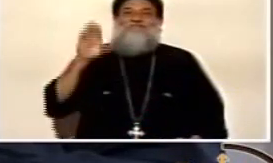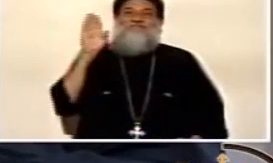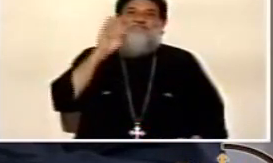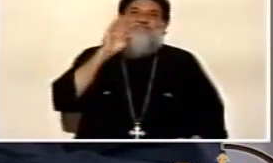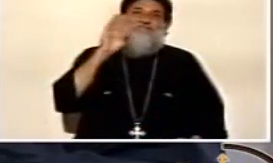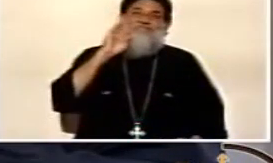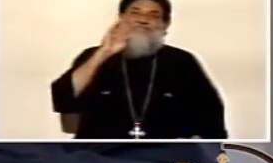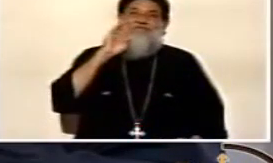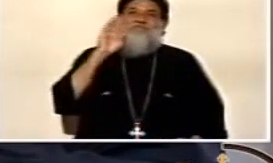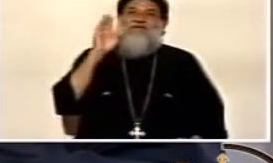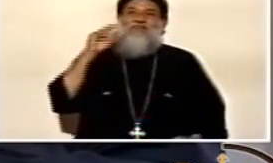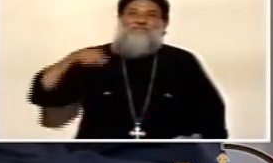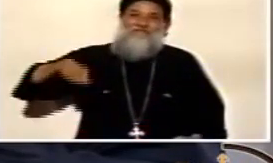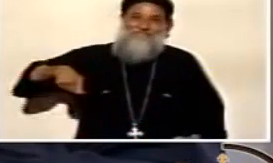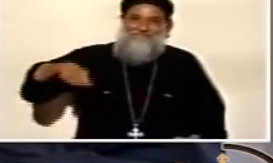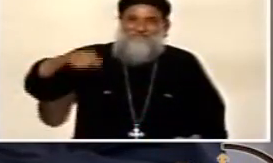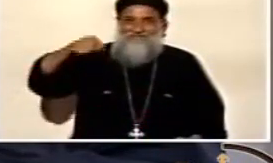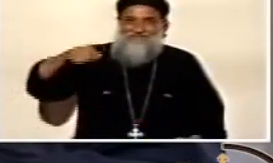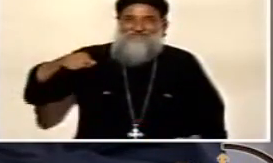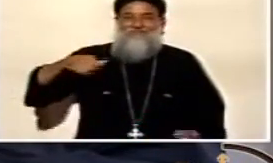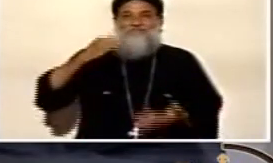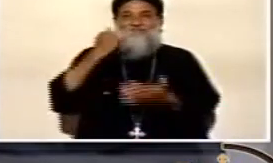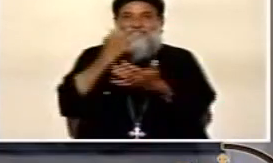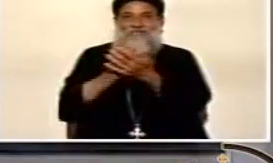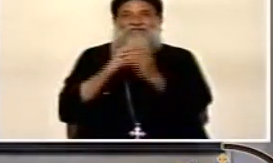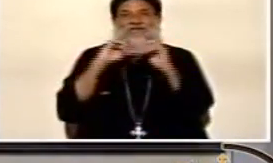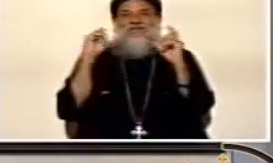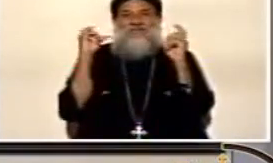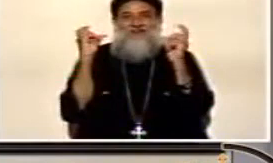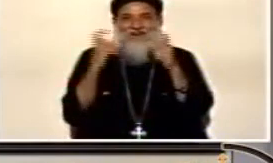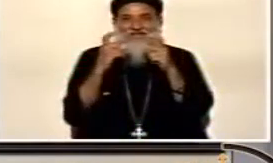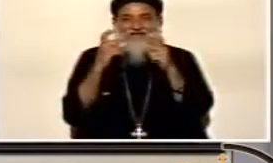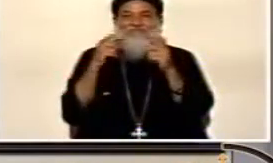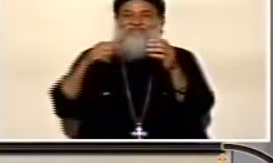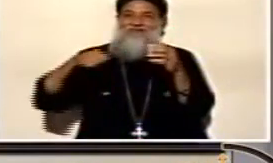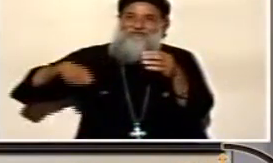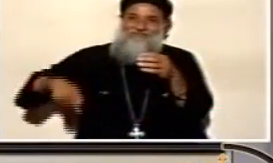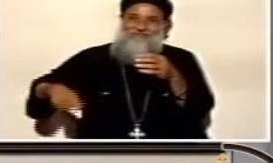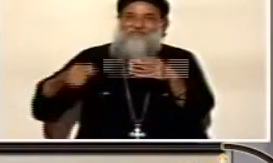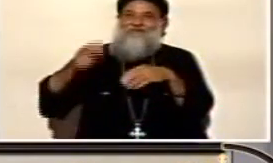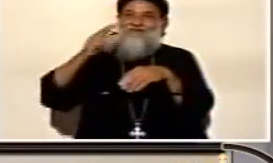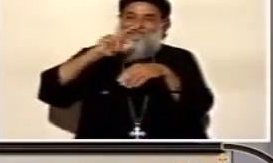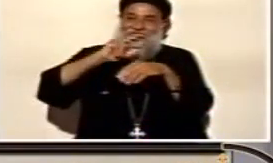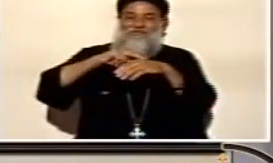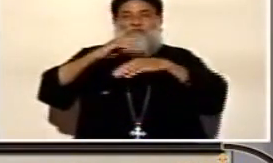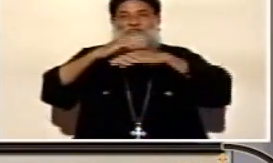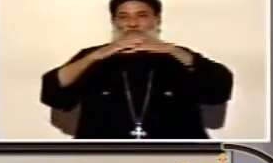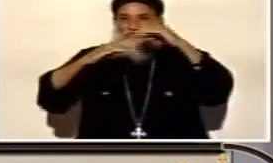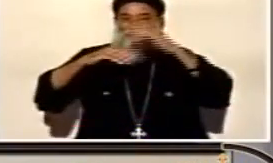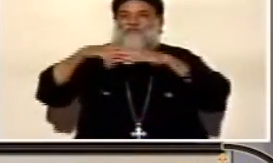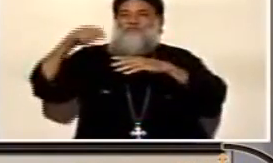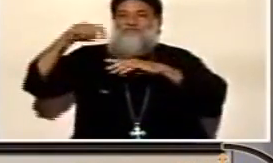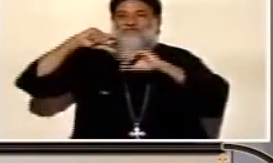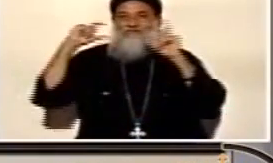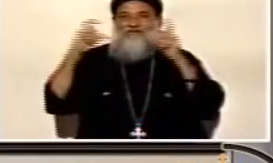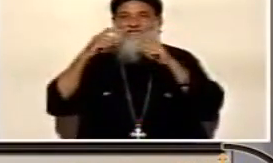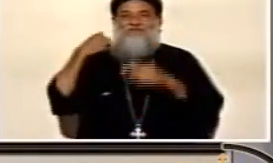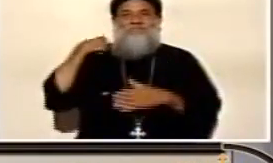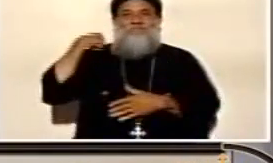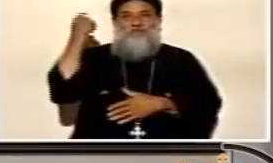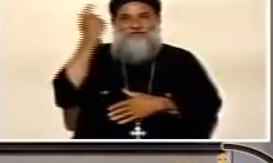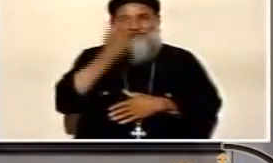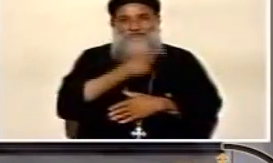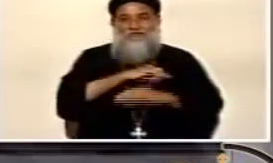الطقسي بالكليريكيات، والمسؤول عن لجنة الليتورجيات، وعضو اللجنة الطقسية بالنجمع المقدس ولجنة